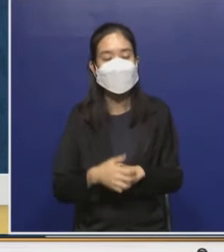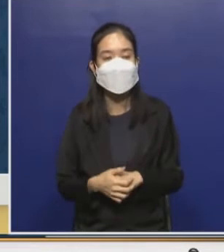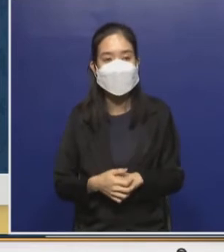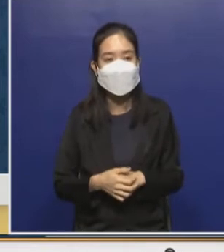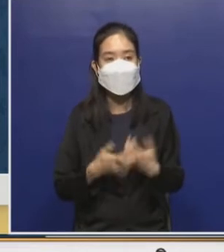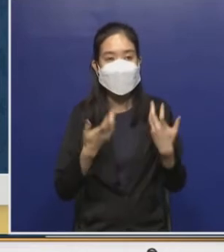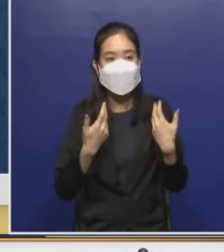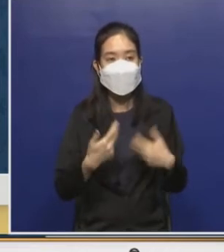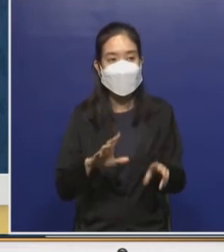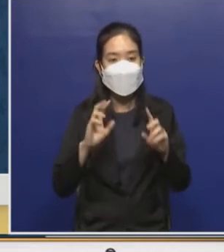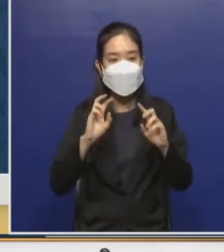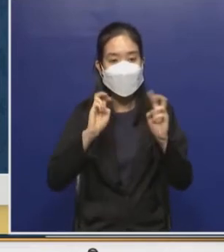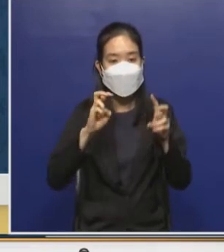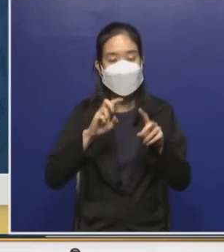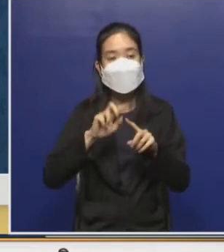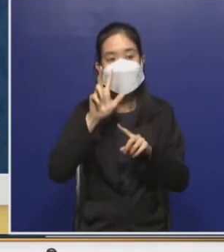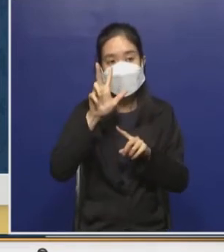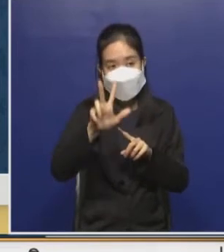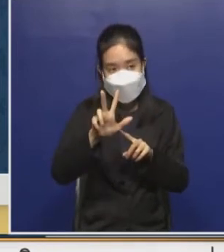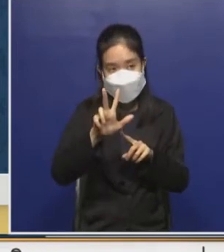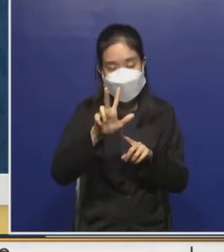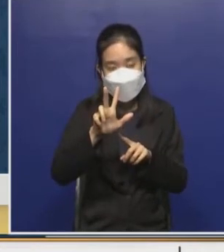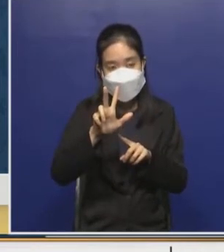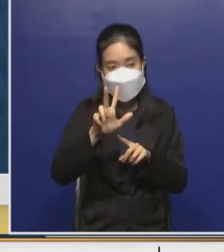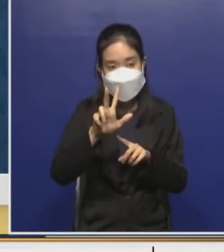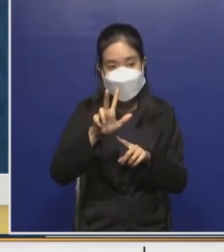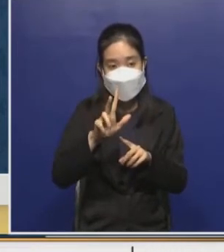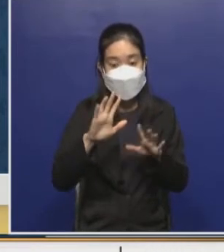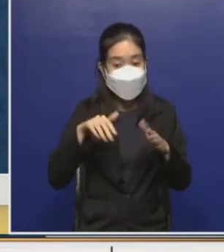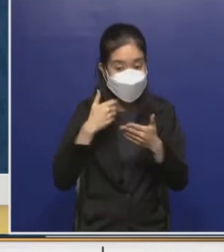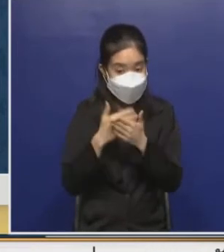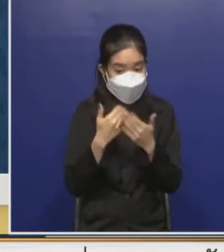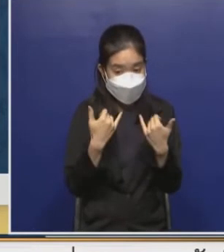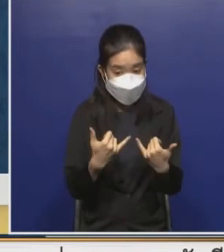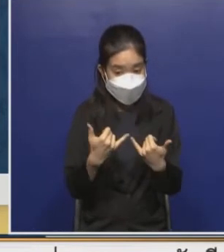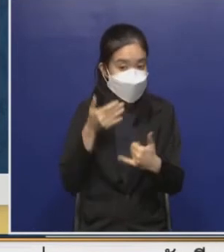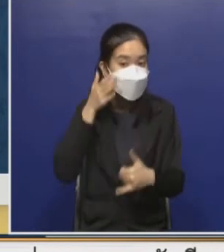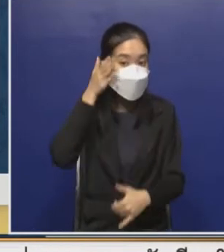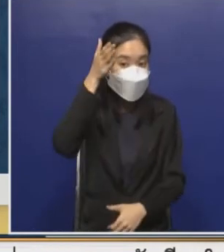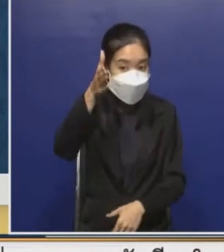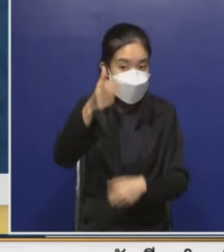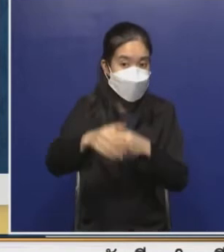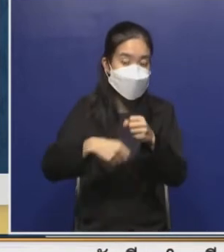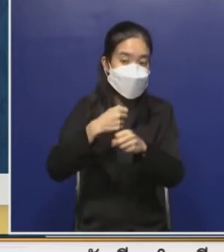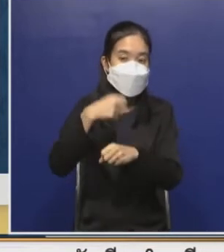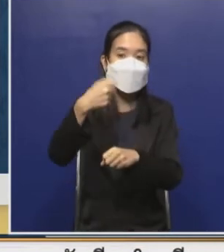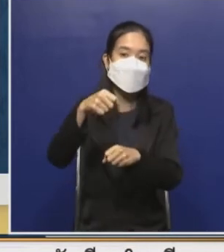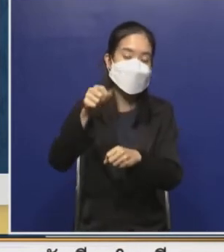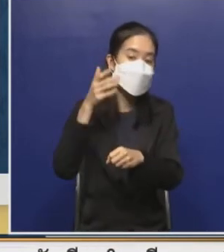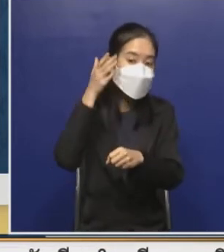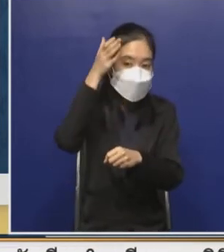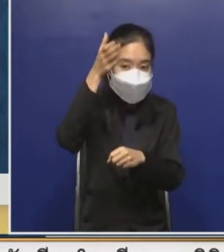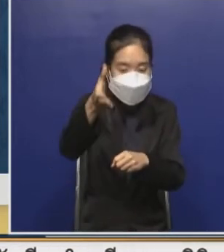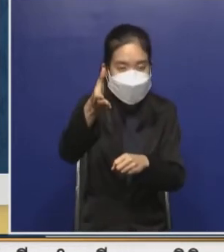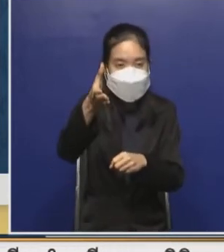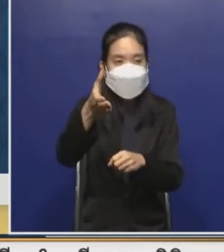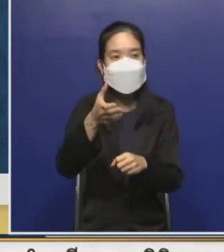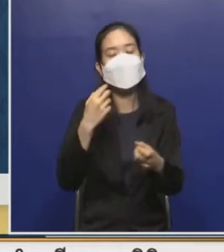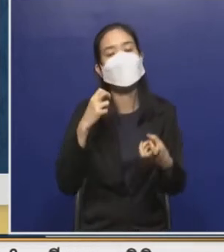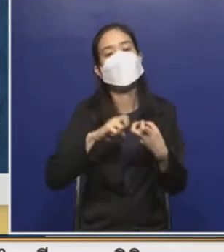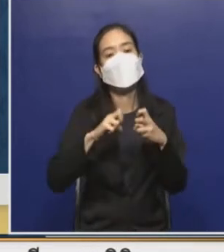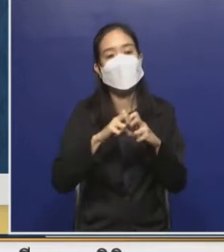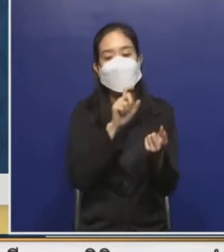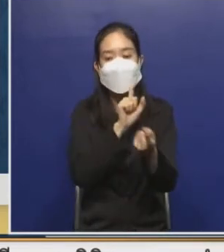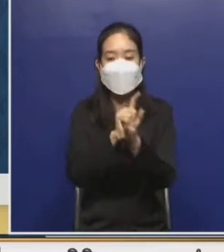สัทนการณปัจุบัน และอีก 10 ปจากนี้ไปทั้งในมติทางการเมือง เสรษฐกิจและสงคมเราจะพบว่